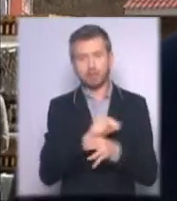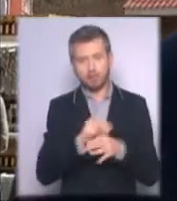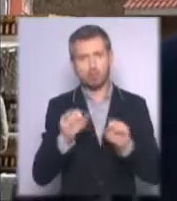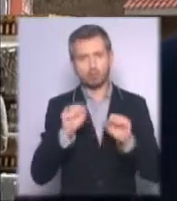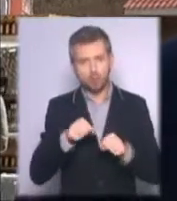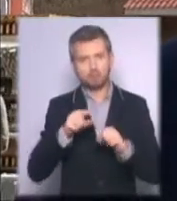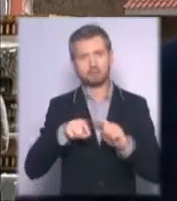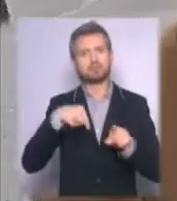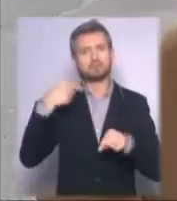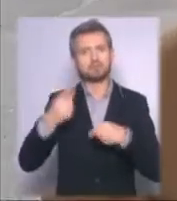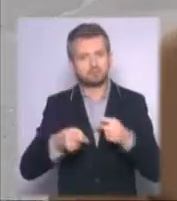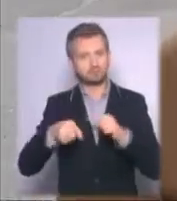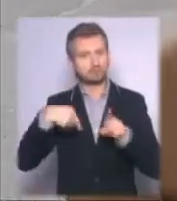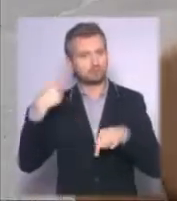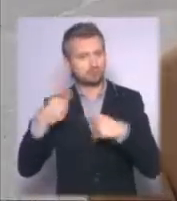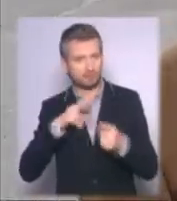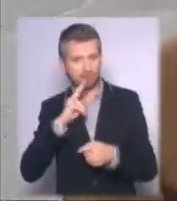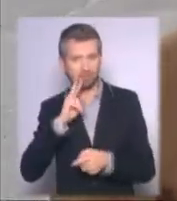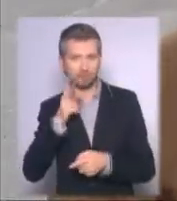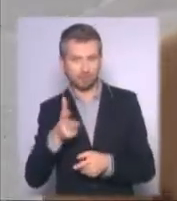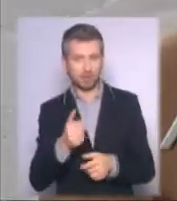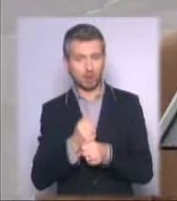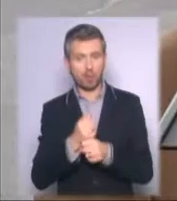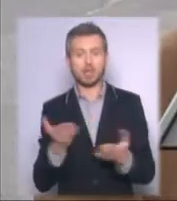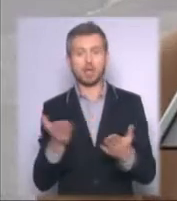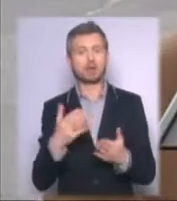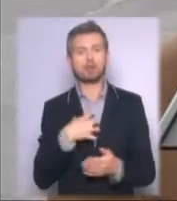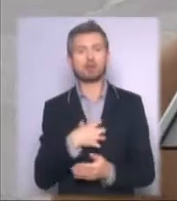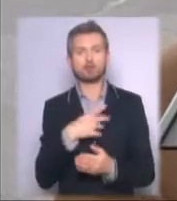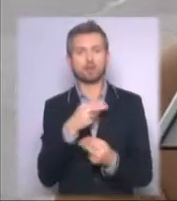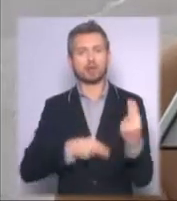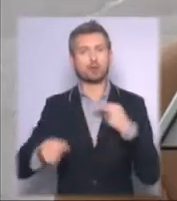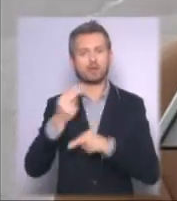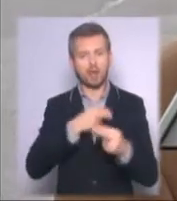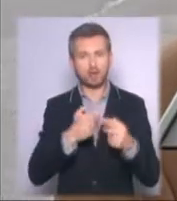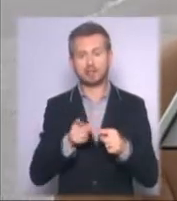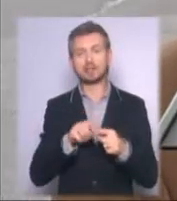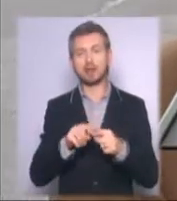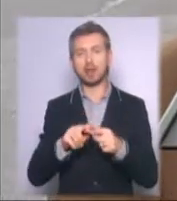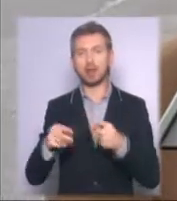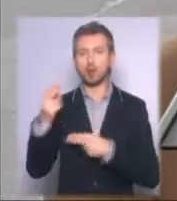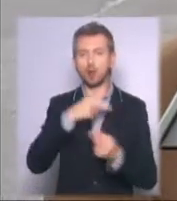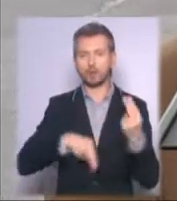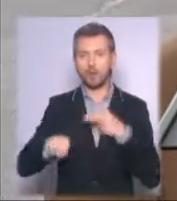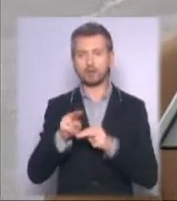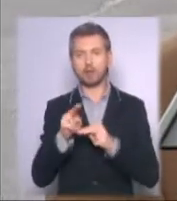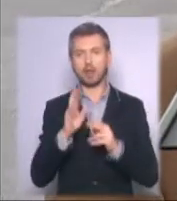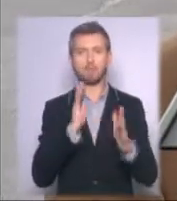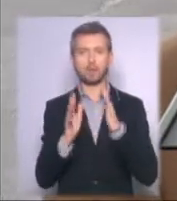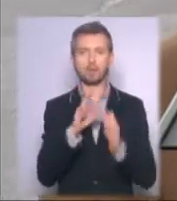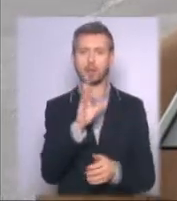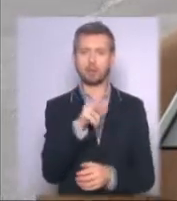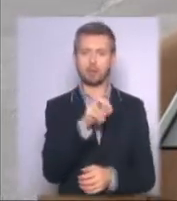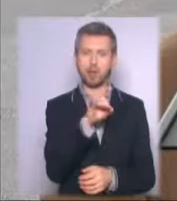там в наступному або через рік. Які ключові розв'язки? Це розв'язка проспект Перова і